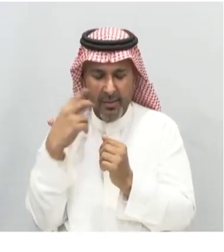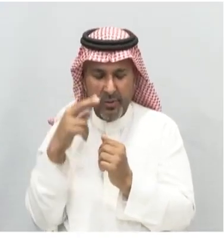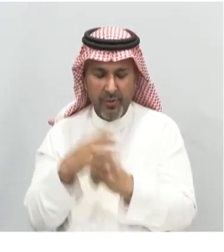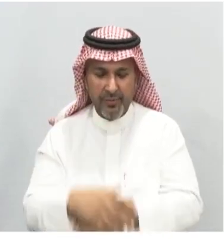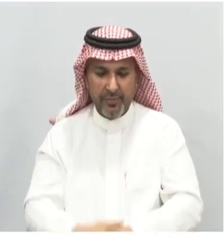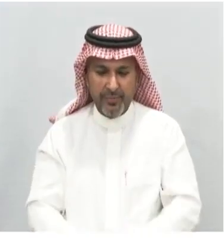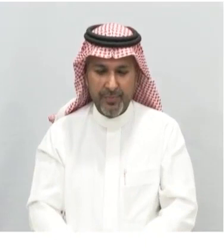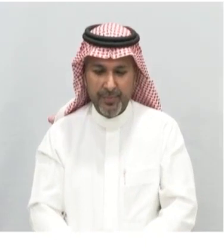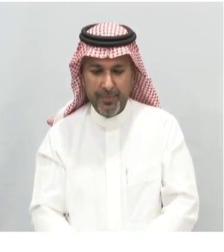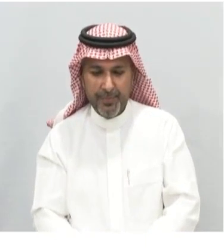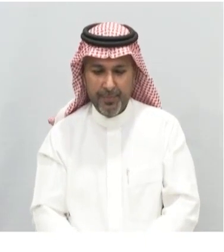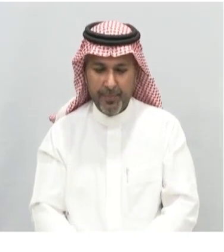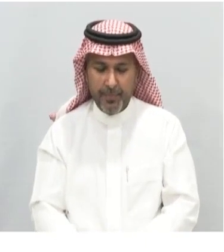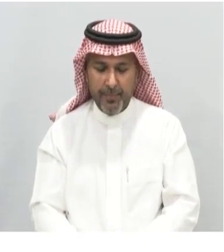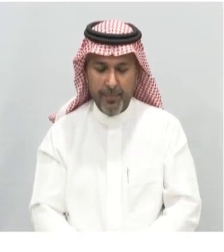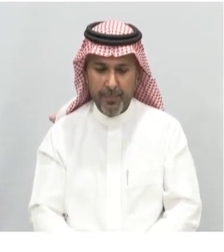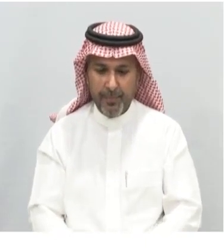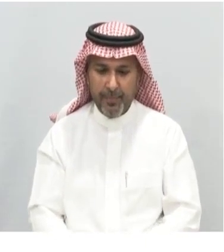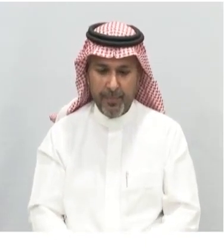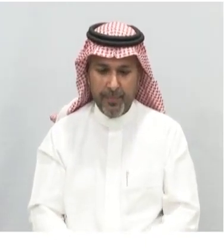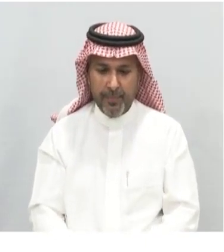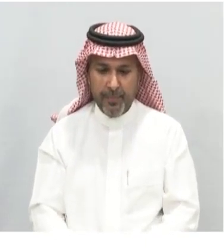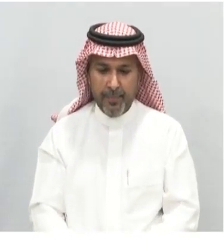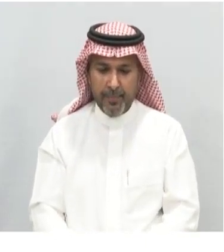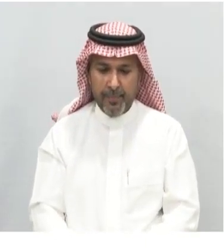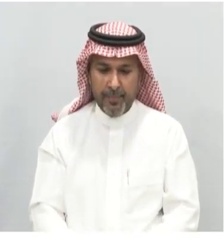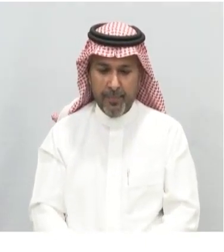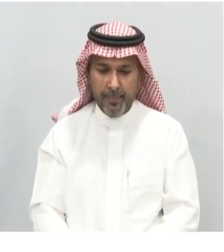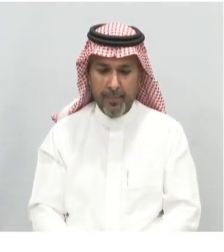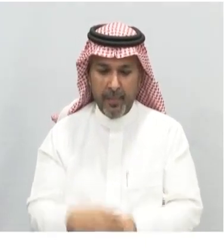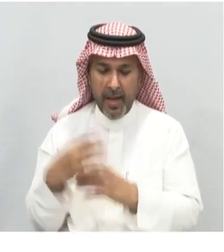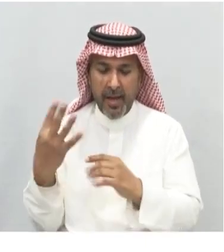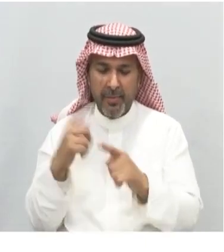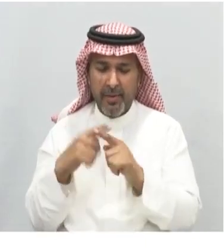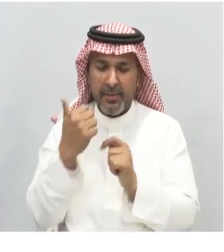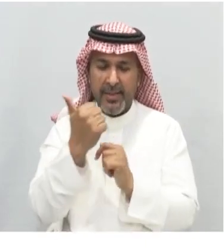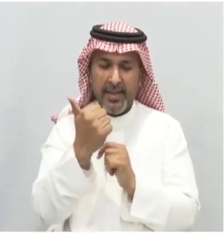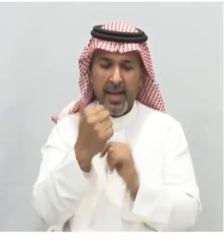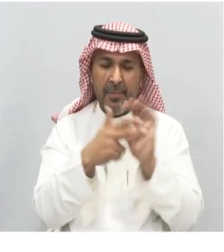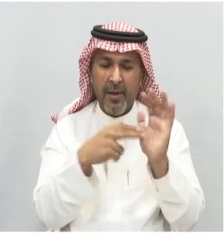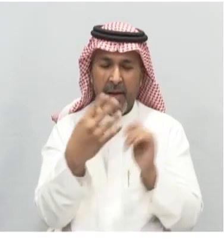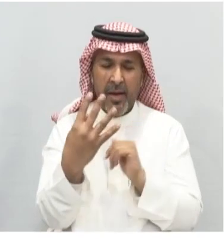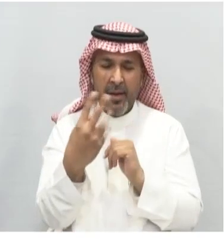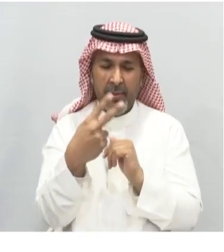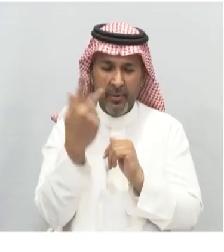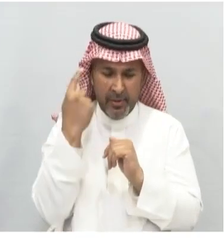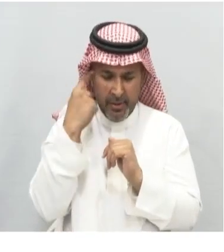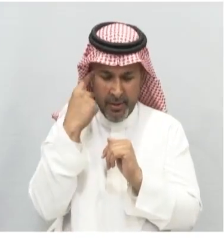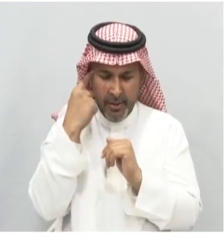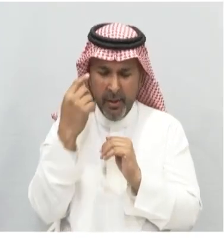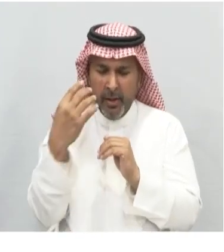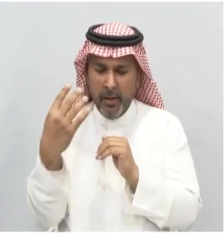المؤشر ابنائي حتى نكون متابعين 4 ض 6 تسا 24 وبالتالي فان